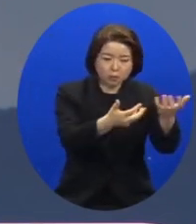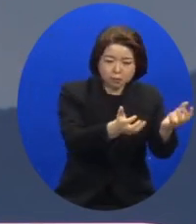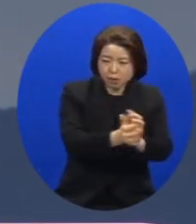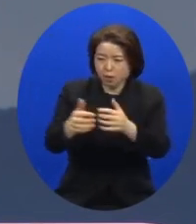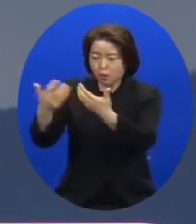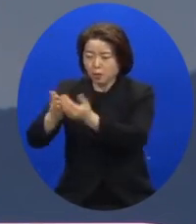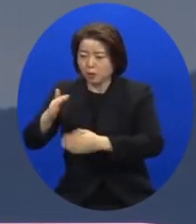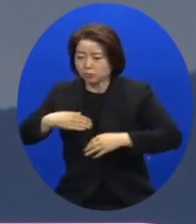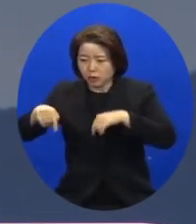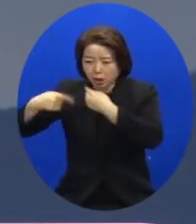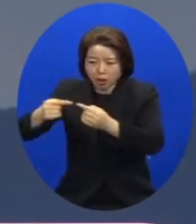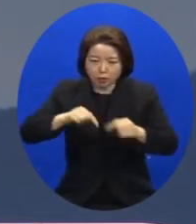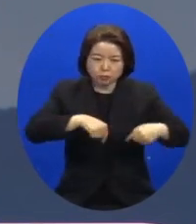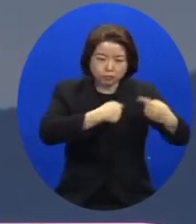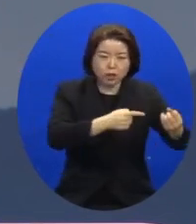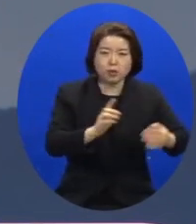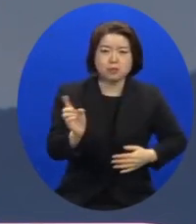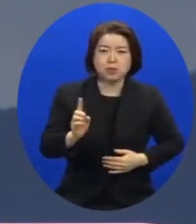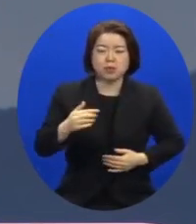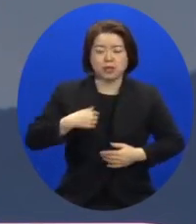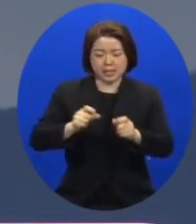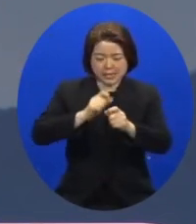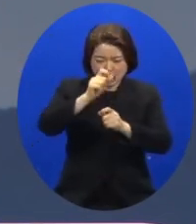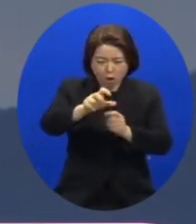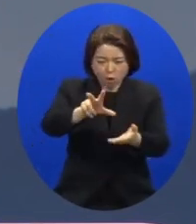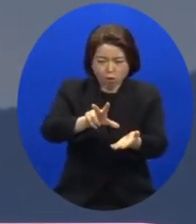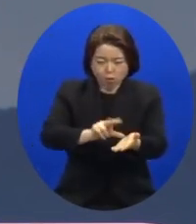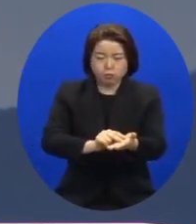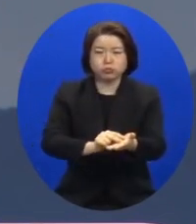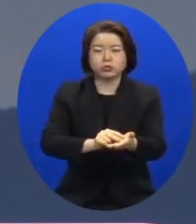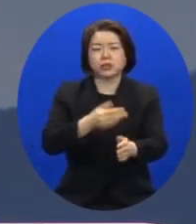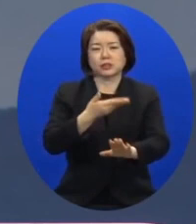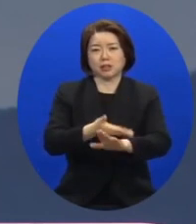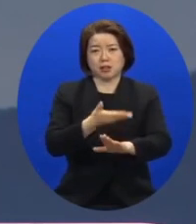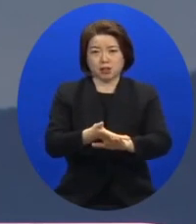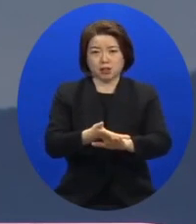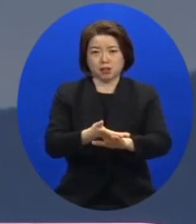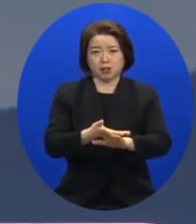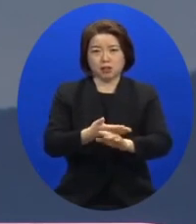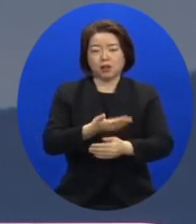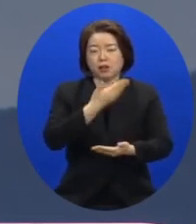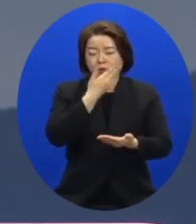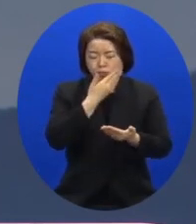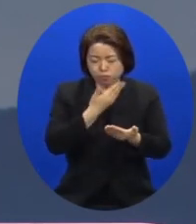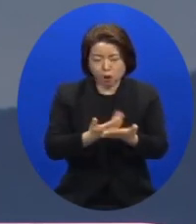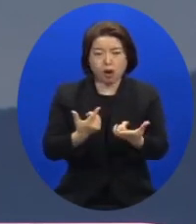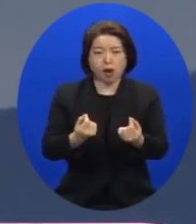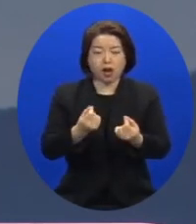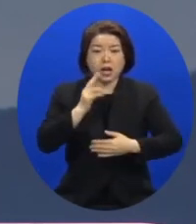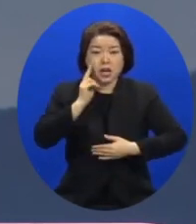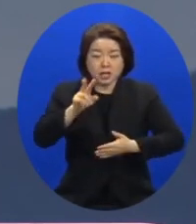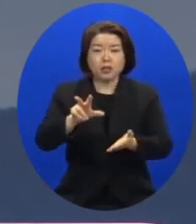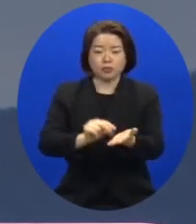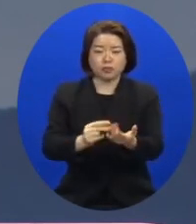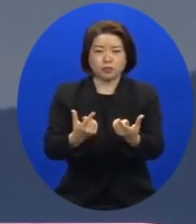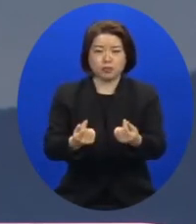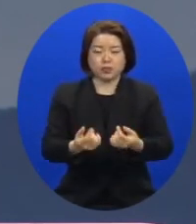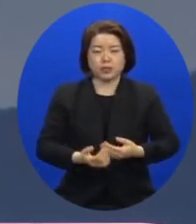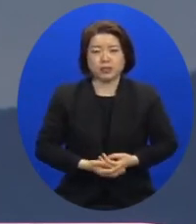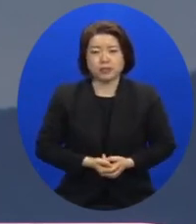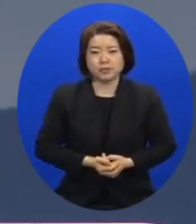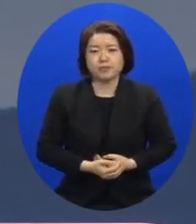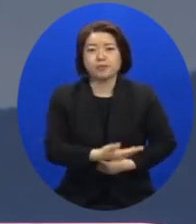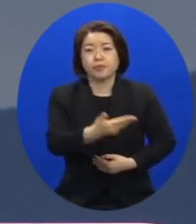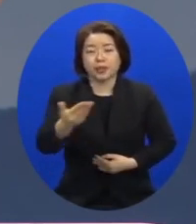따라서 그 다음에 영생의 문제가 달라집니다 대단히 중요하죠 얼마나 심각하면 된 지 모름